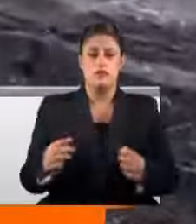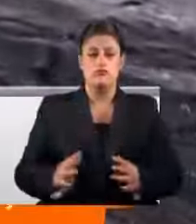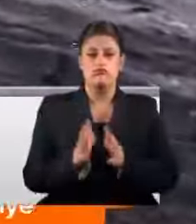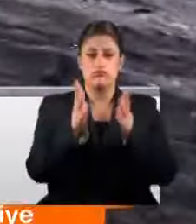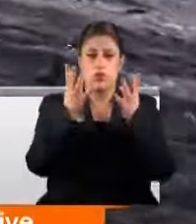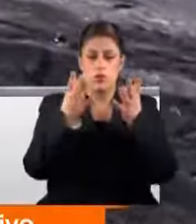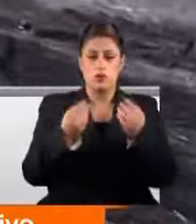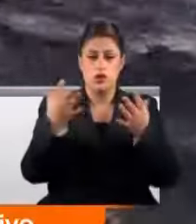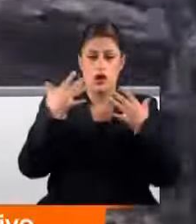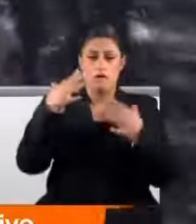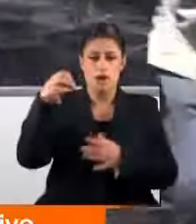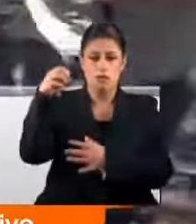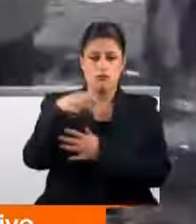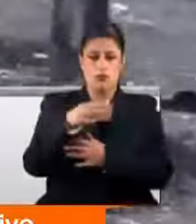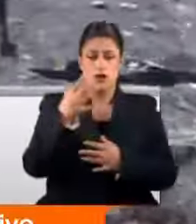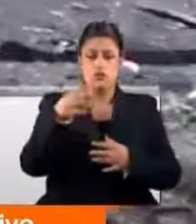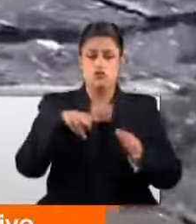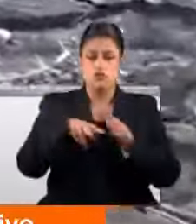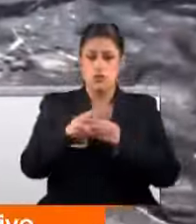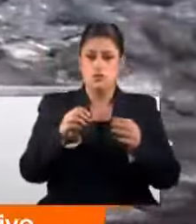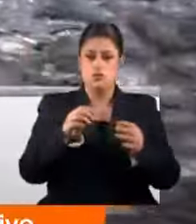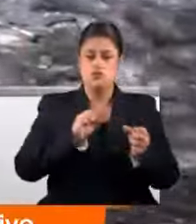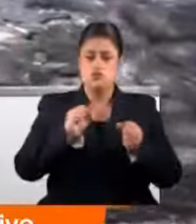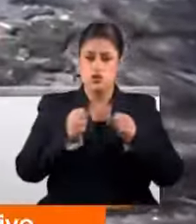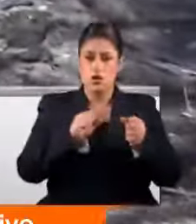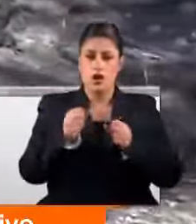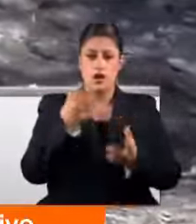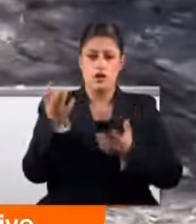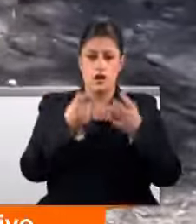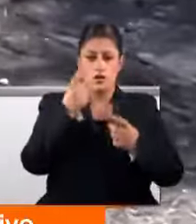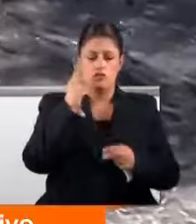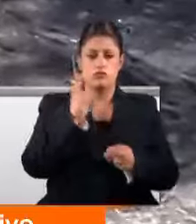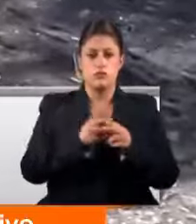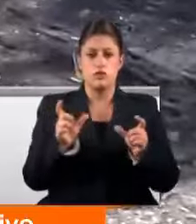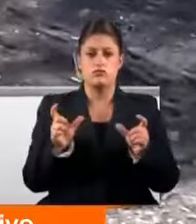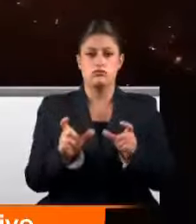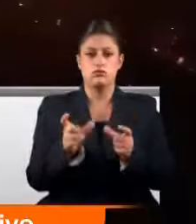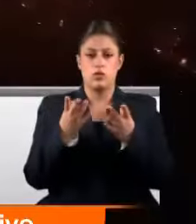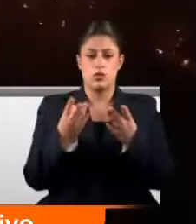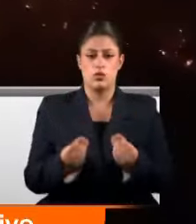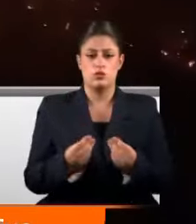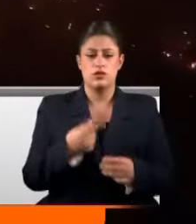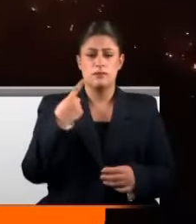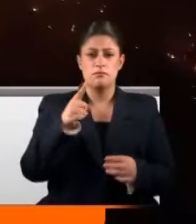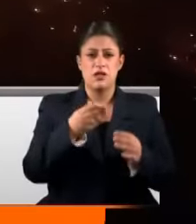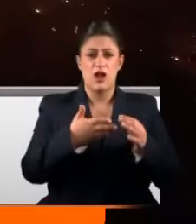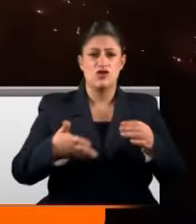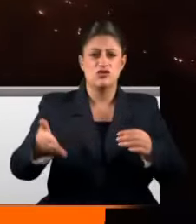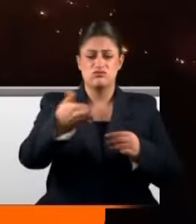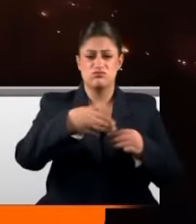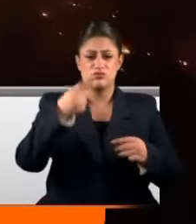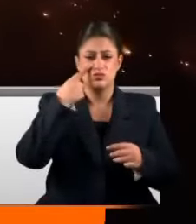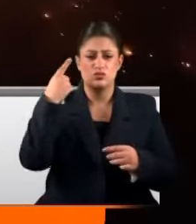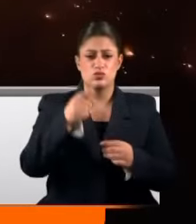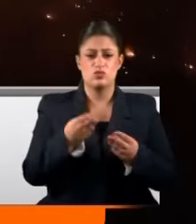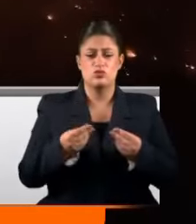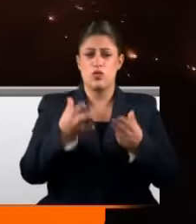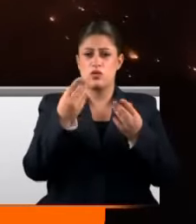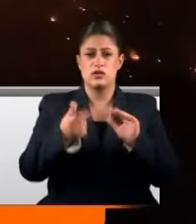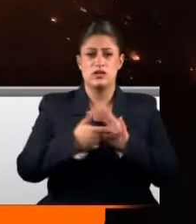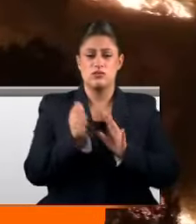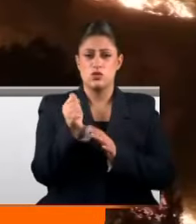İşte havadan ve karadan müdahaleyle yangın kısa sürede kontrol altına alındı. Binlerce hektarlık alanı küle çeviren İzmir